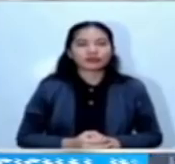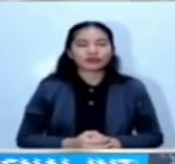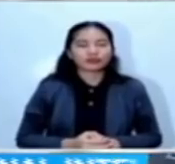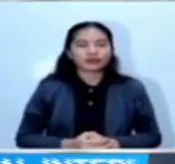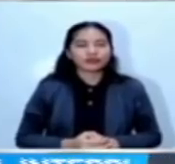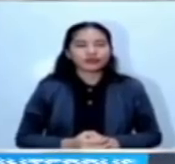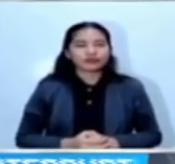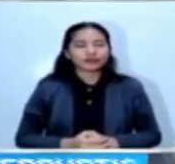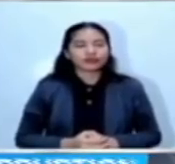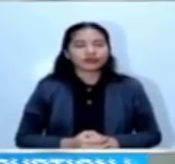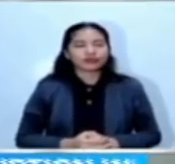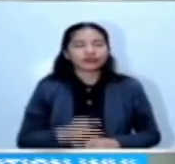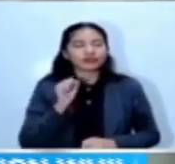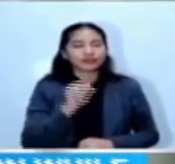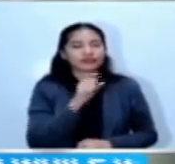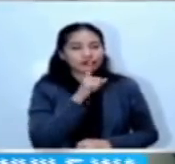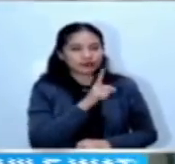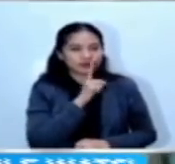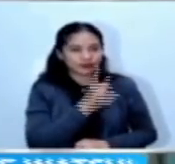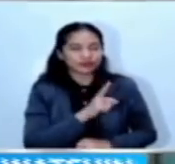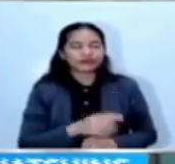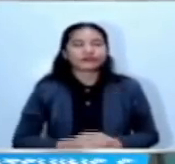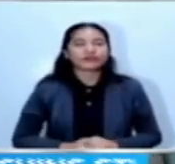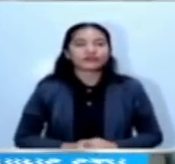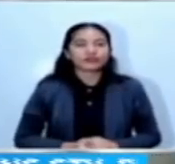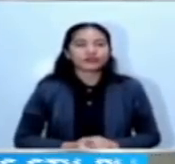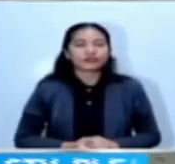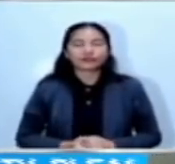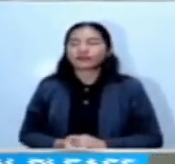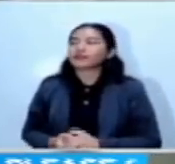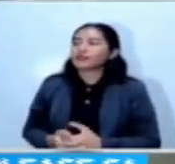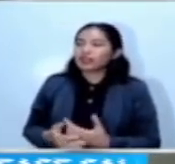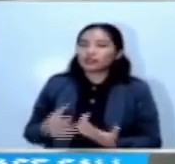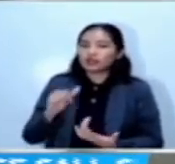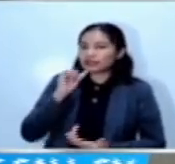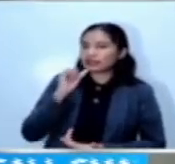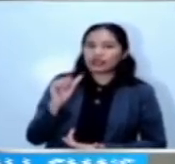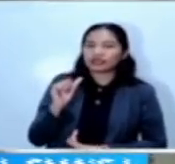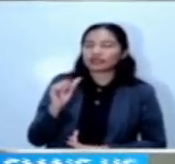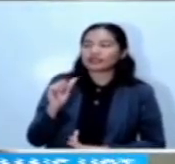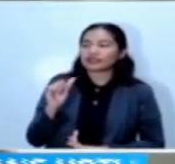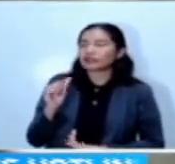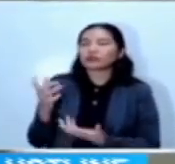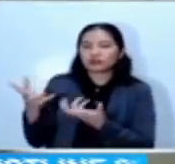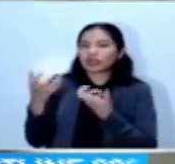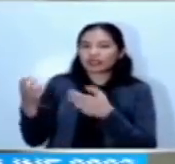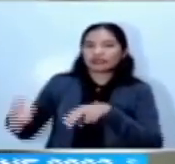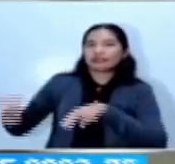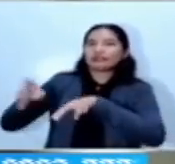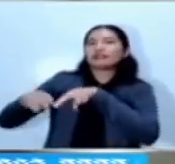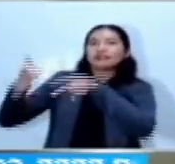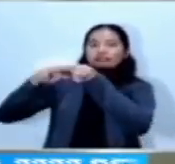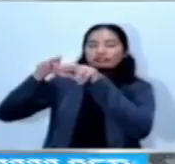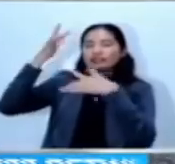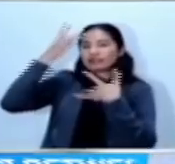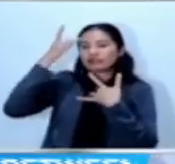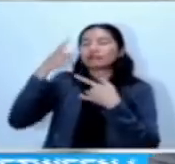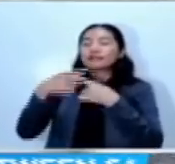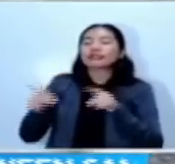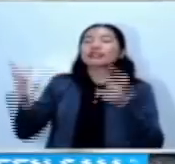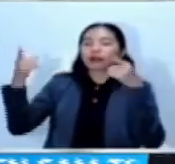Totoo yan, Connie. Hindi natin gusto tumaas pero yan ang reality. It's going to